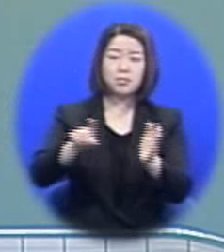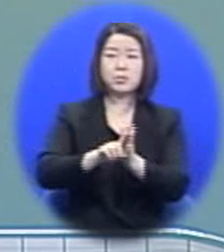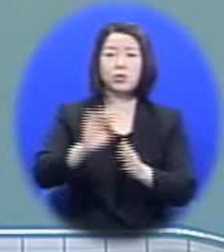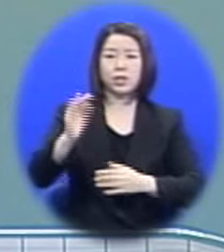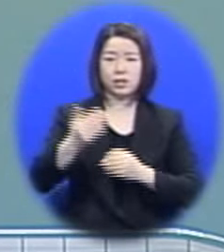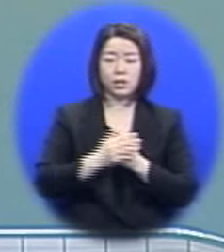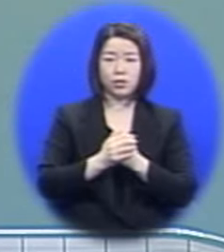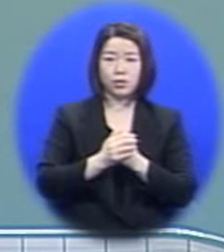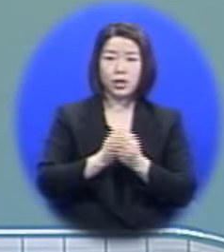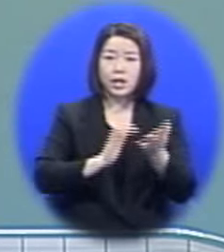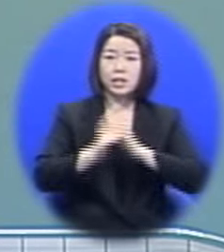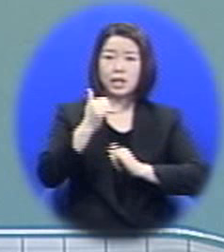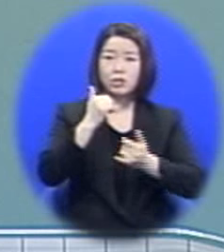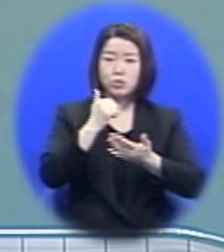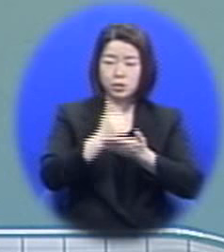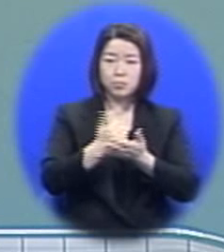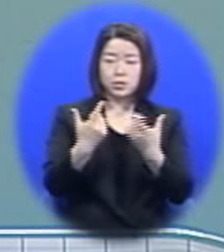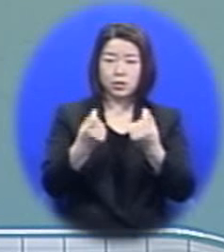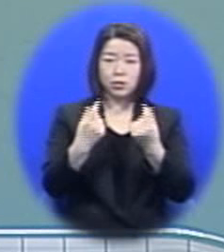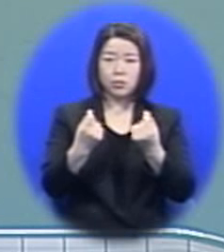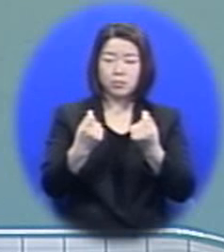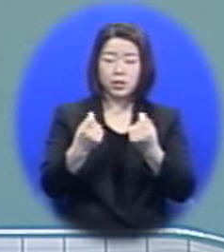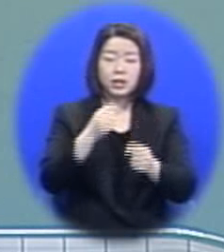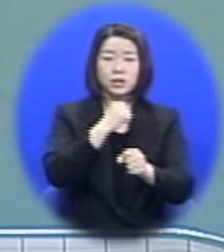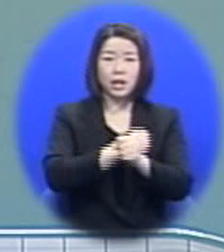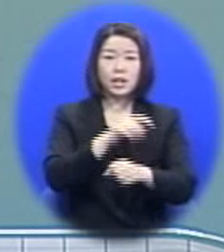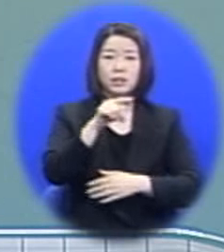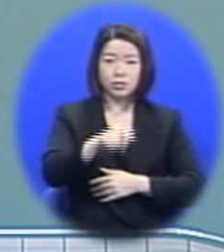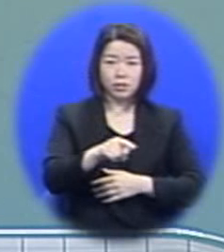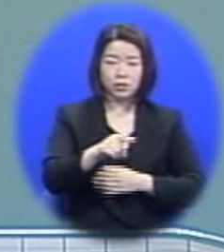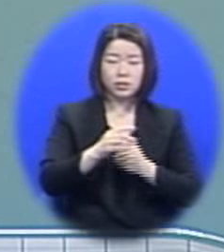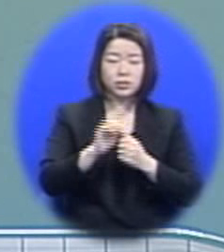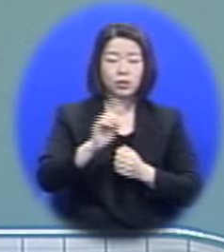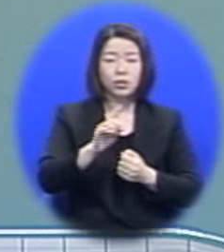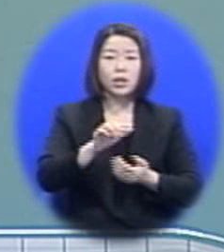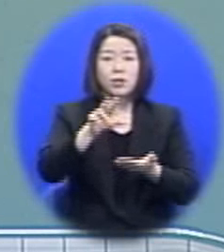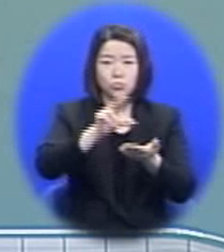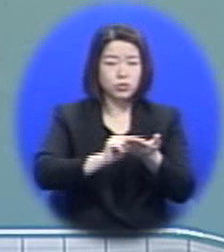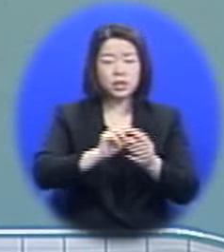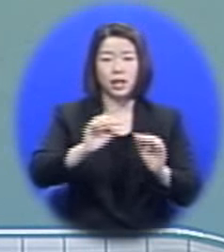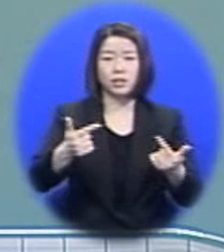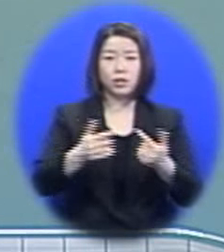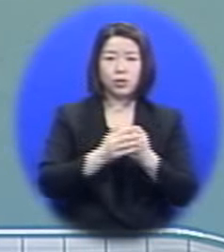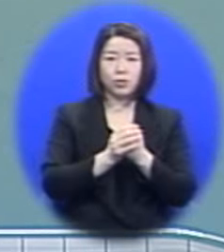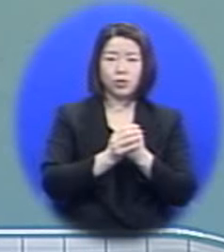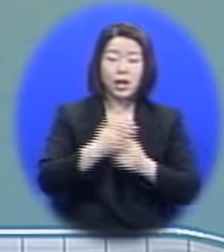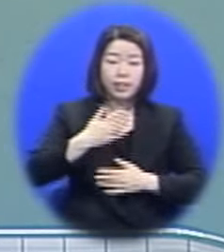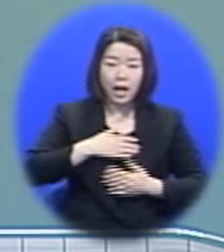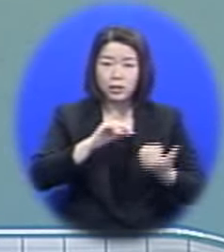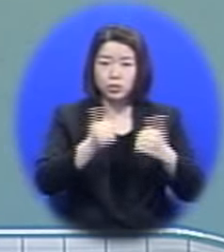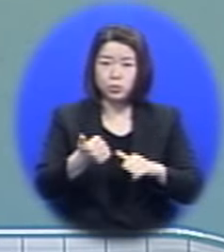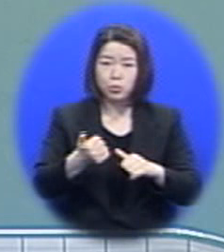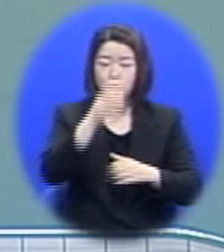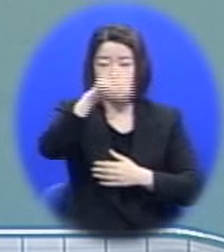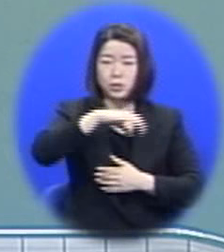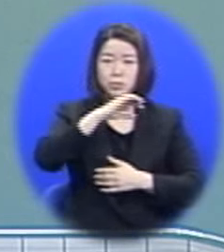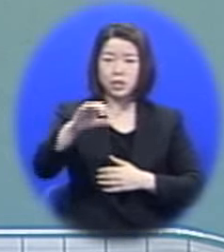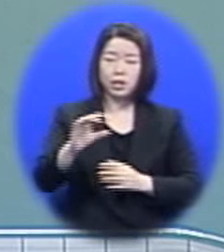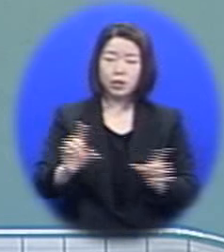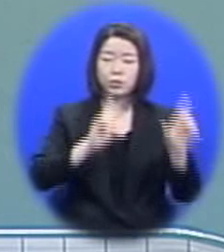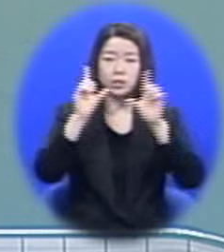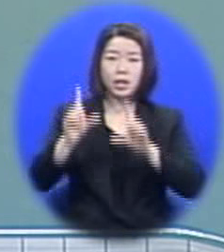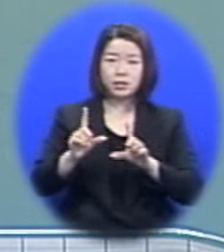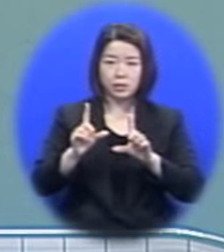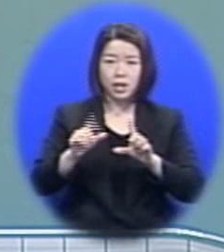될 문제가 아닙니다. 나는 죽고 예수로 사는 십자가의 복음으로 정확하게 예수를 믿으라는 거예요.